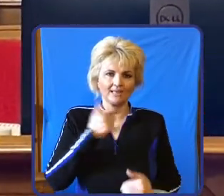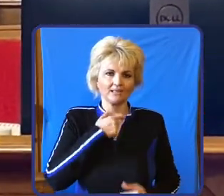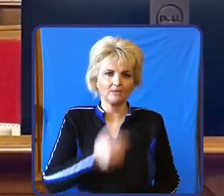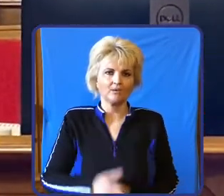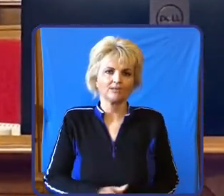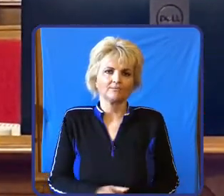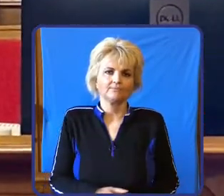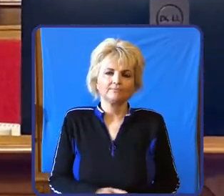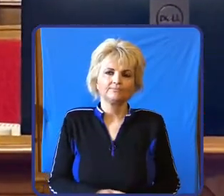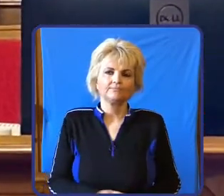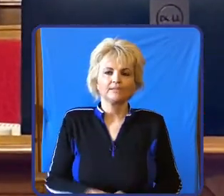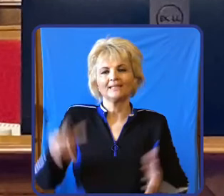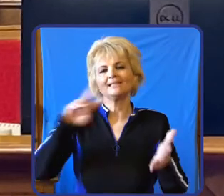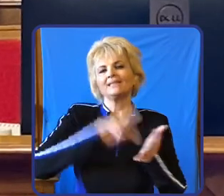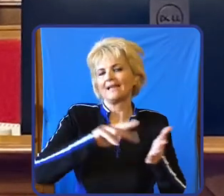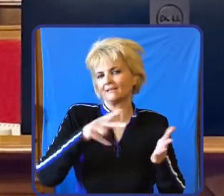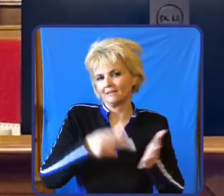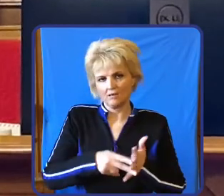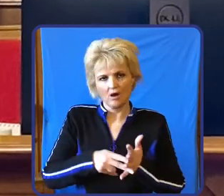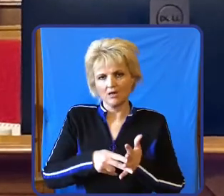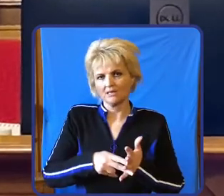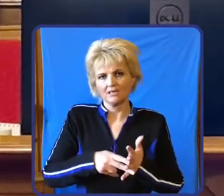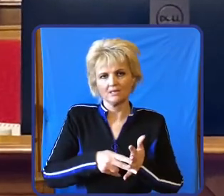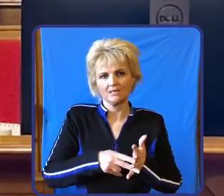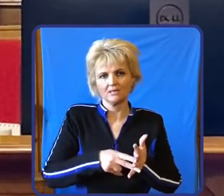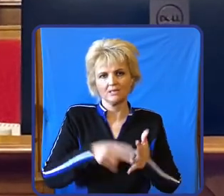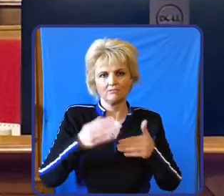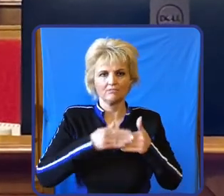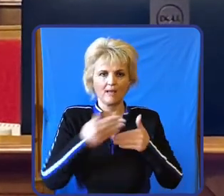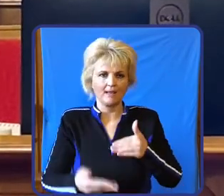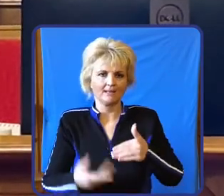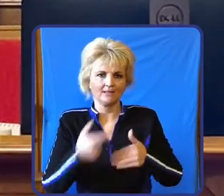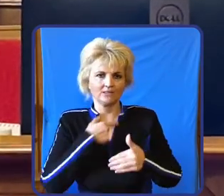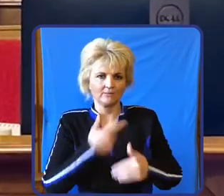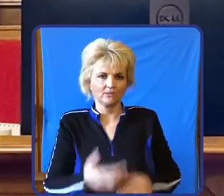igennel ezt a technikai jellegű kötelező mellékletet.